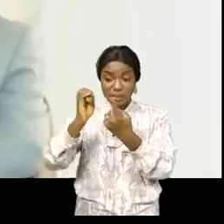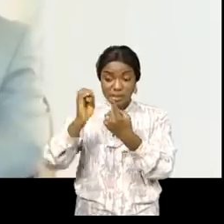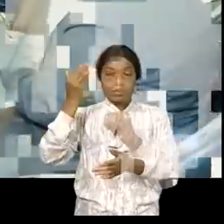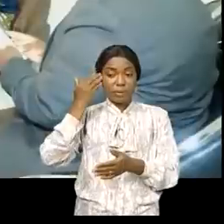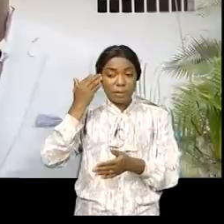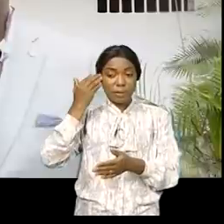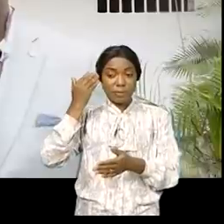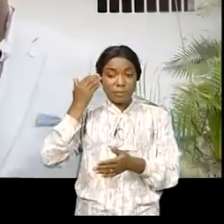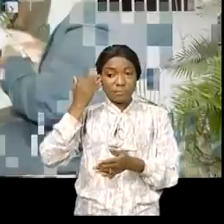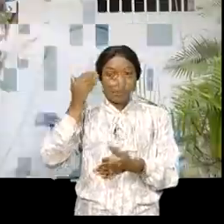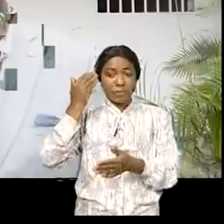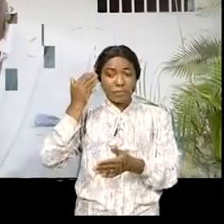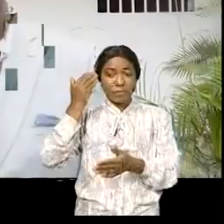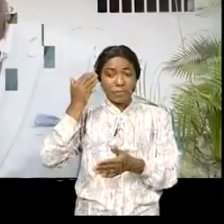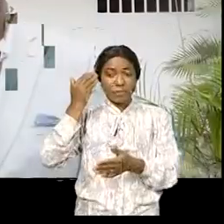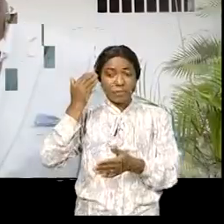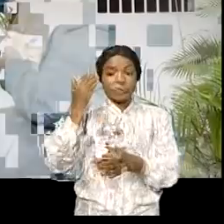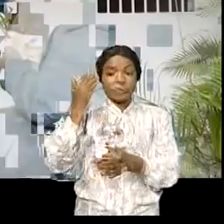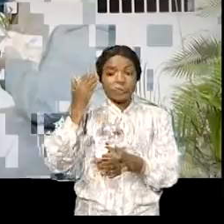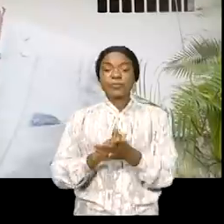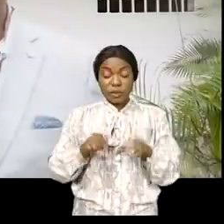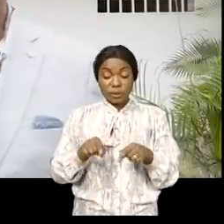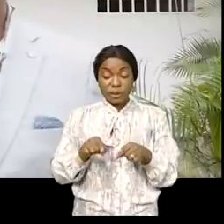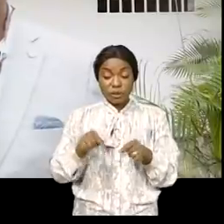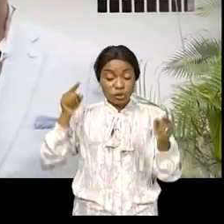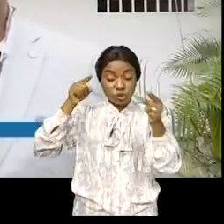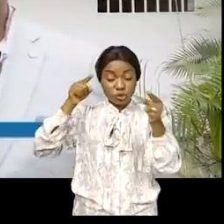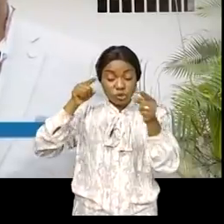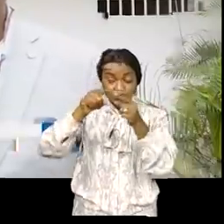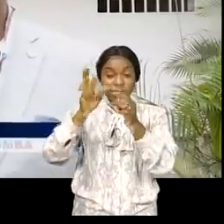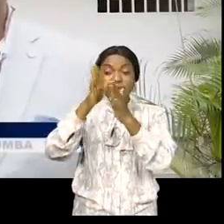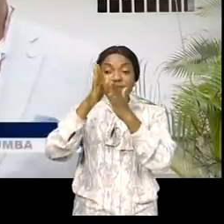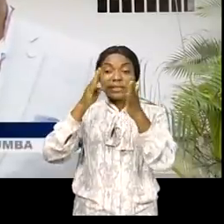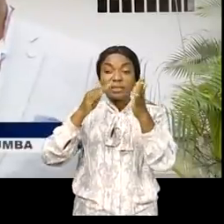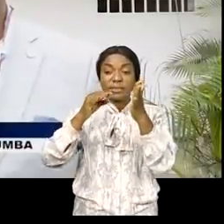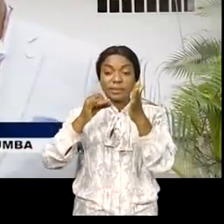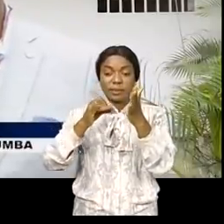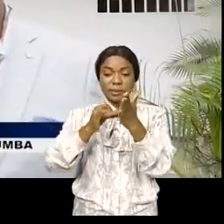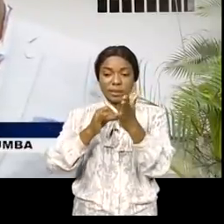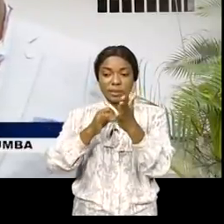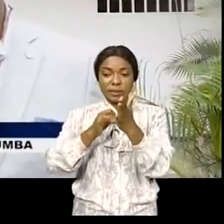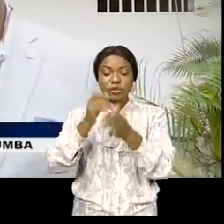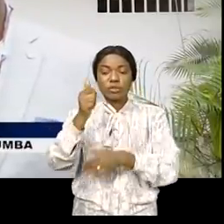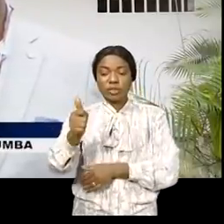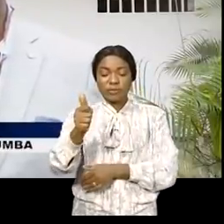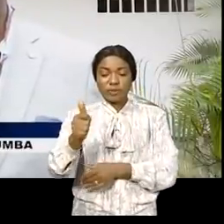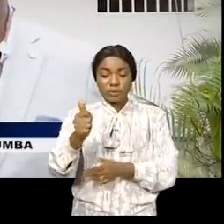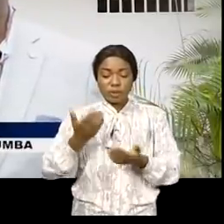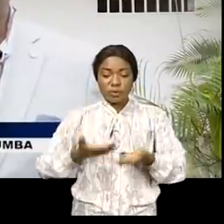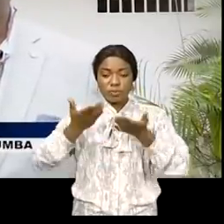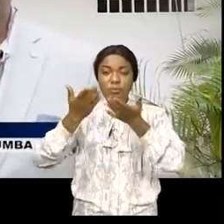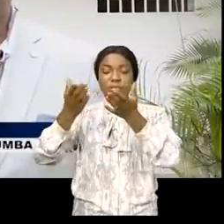2022. Jusqu'à aujourd'hui, on on a proposé avec Madame la ministre